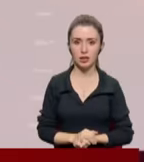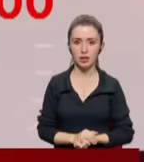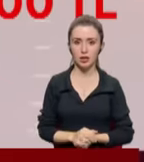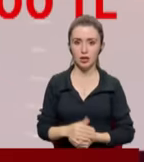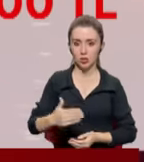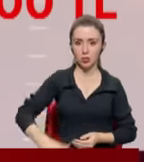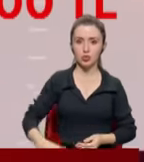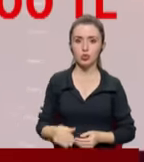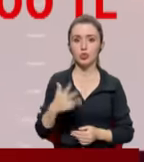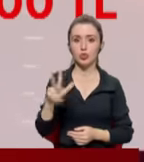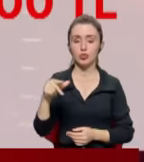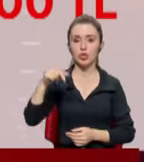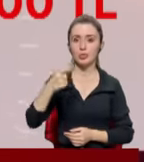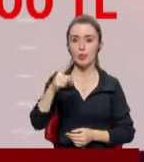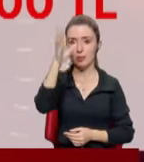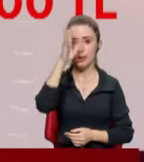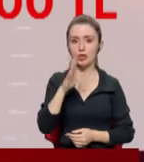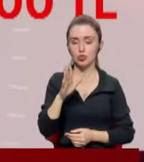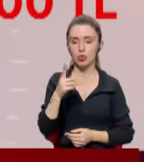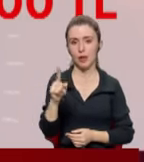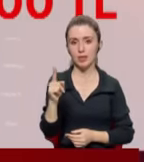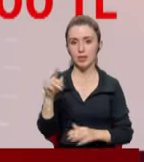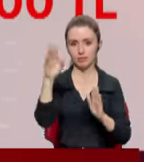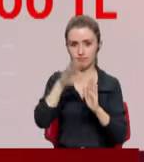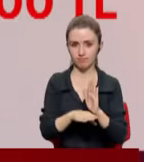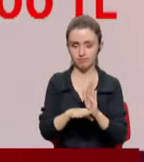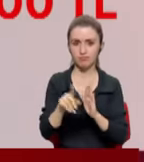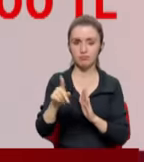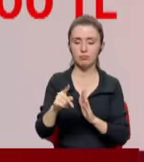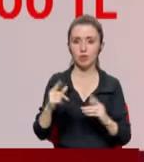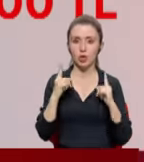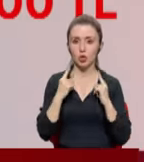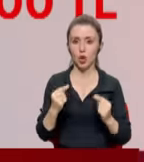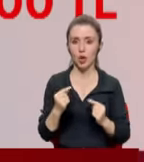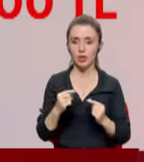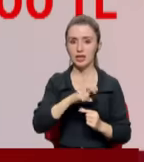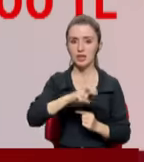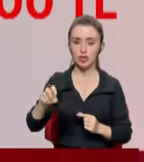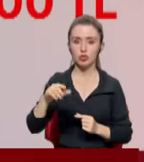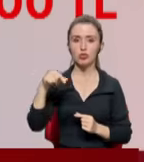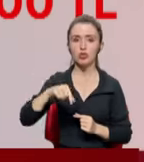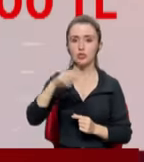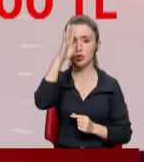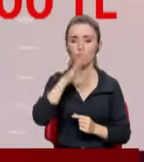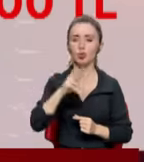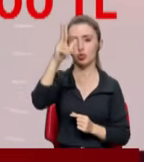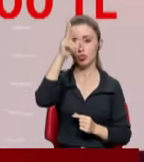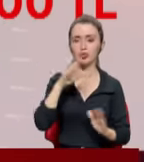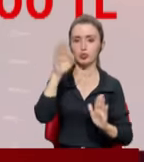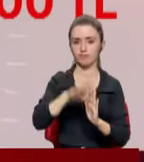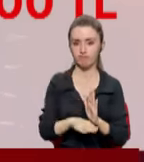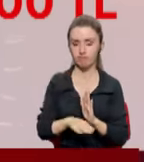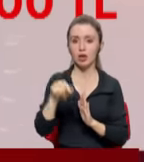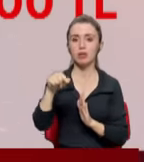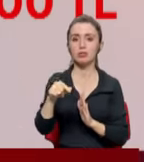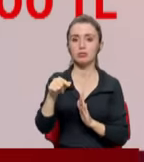mız vardı 3.000 TDi 1500'e 1000 civarına düştü gömleklerim mesela 800 liraydı 400'e 300'e düştü